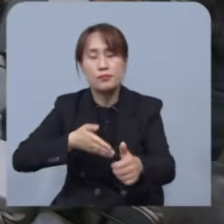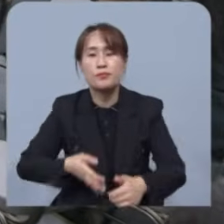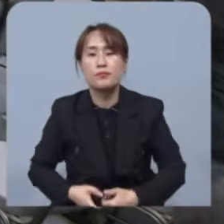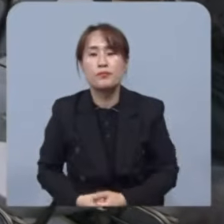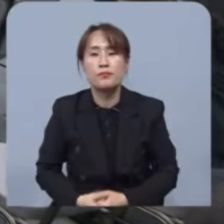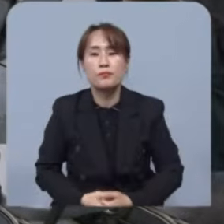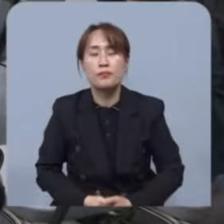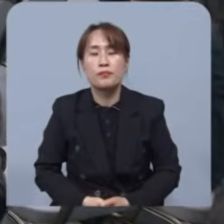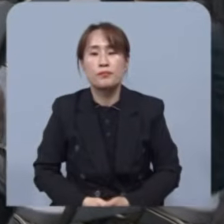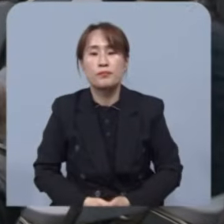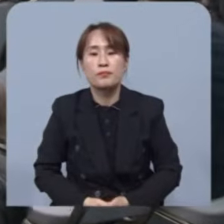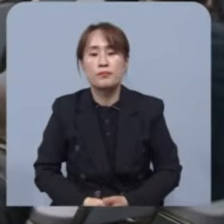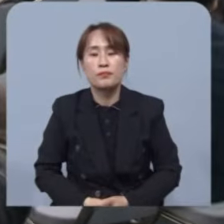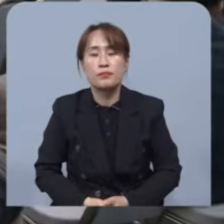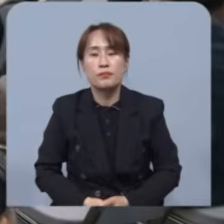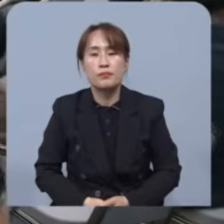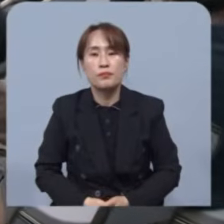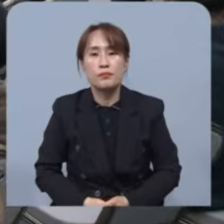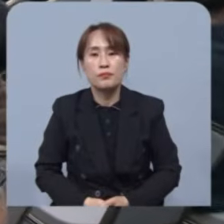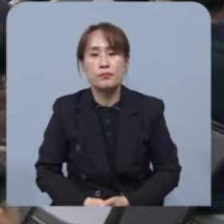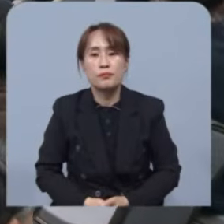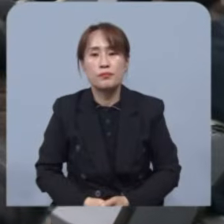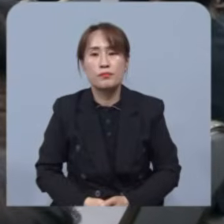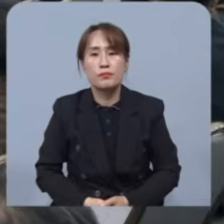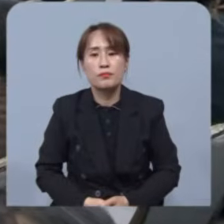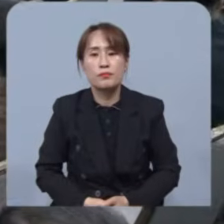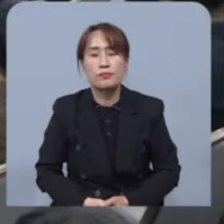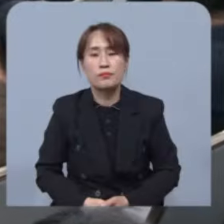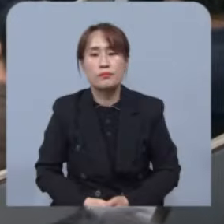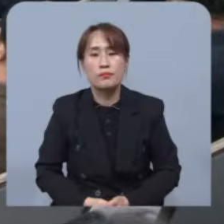하겠습니다. 저기 맨 뒤쪽이요.